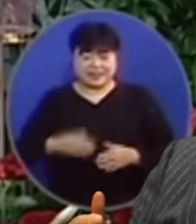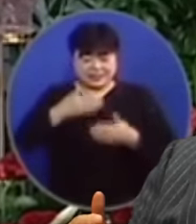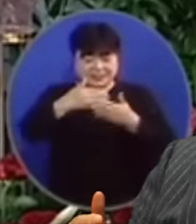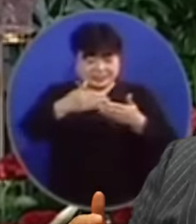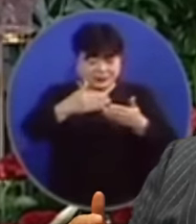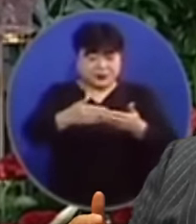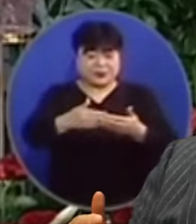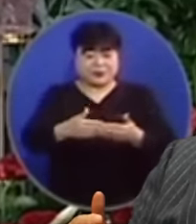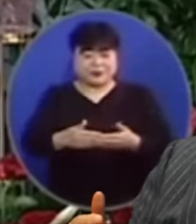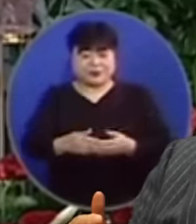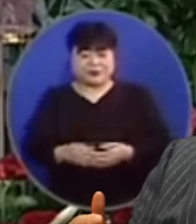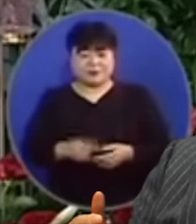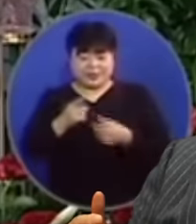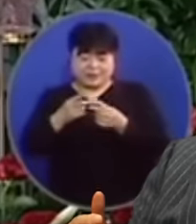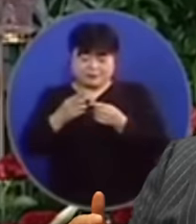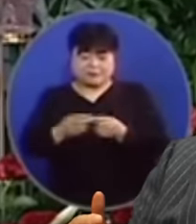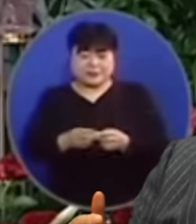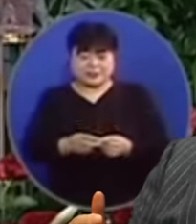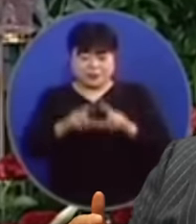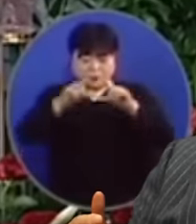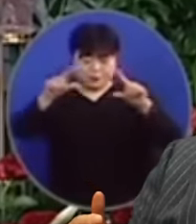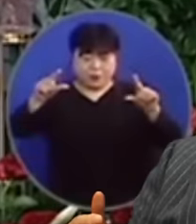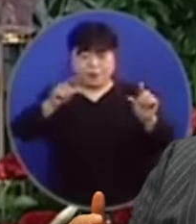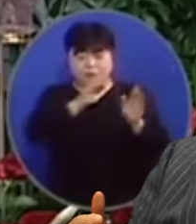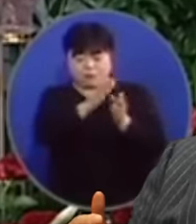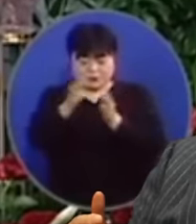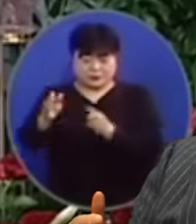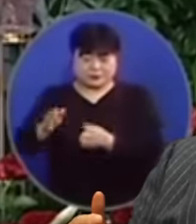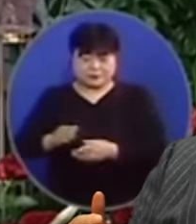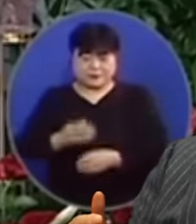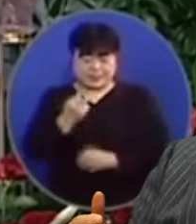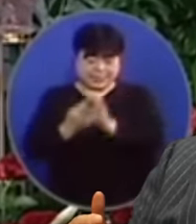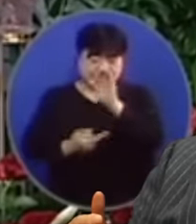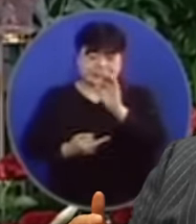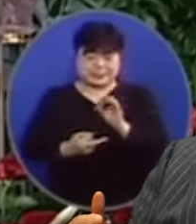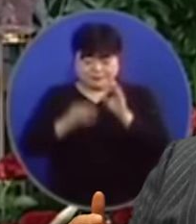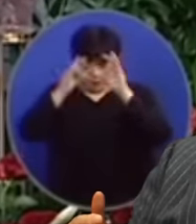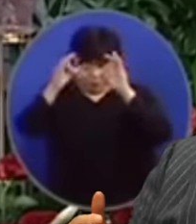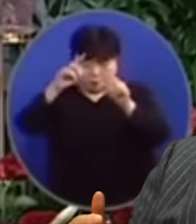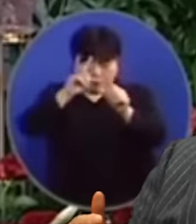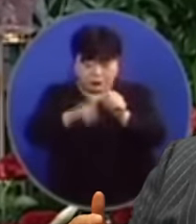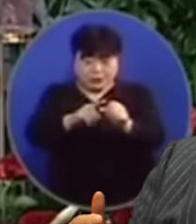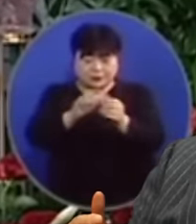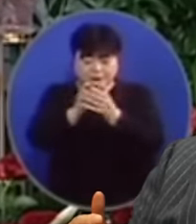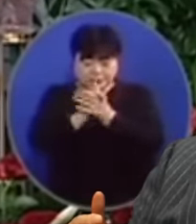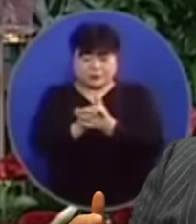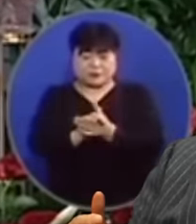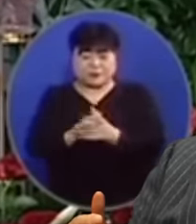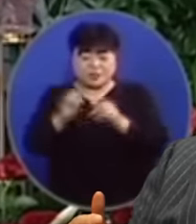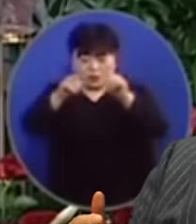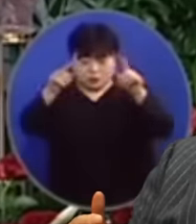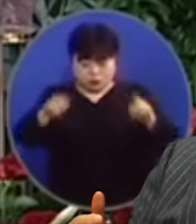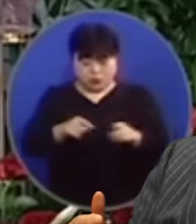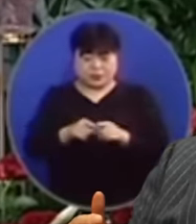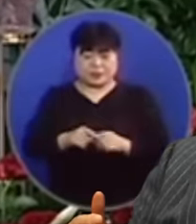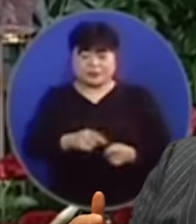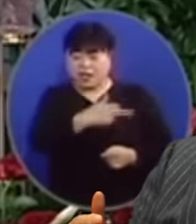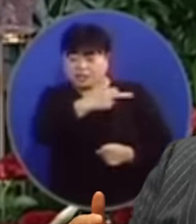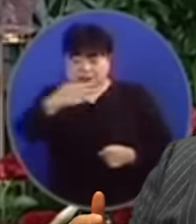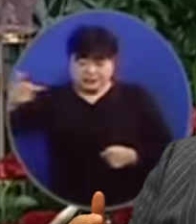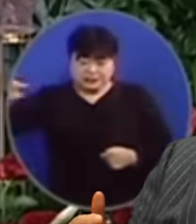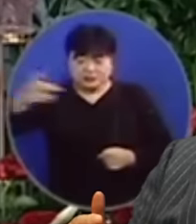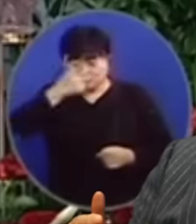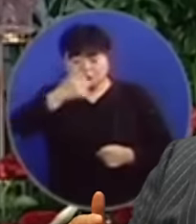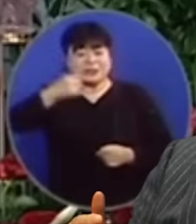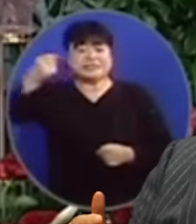적은 종이를 붙여놓고 아침마다 그것을 바라보며 하루를 새롭게 시작한 것입니다. 그 종이에는 큰